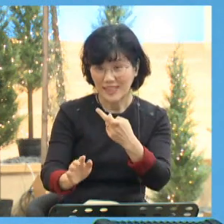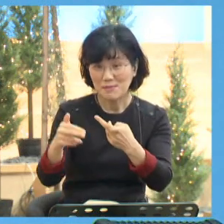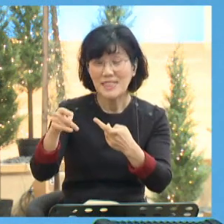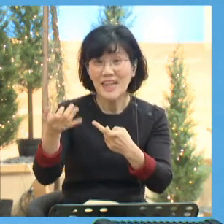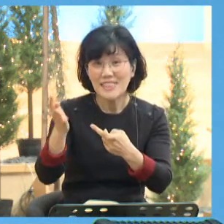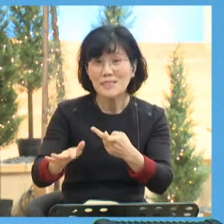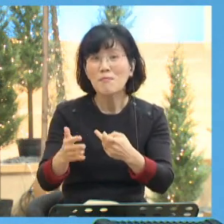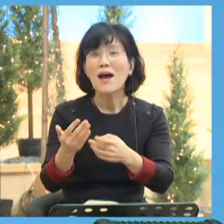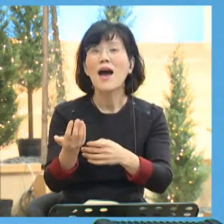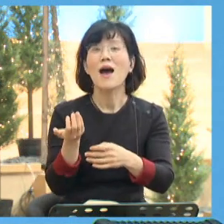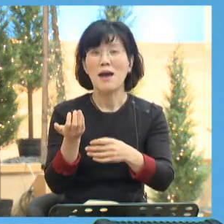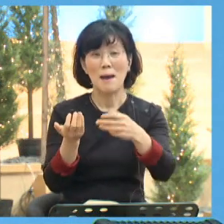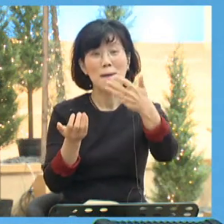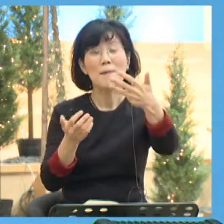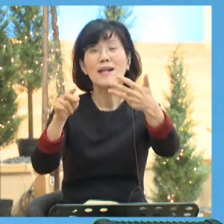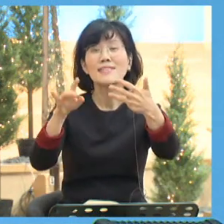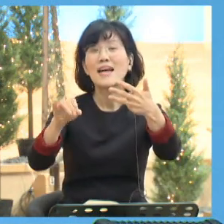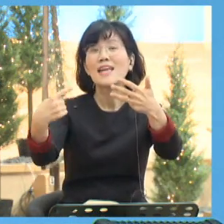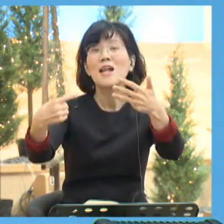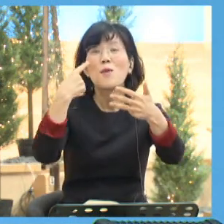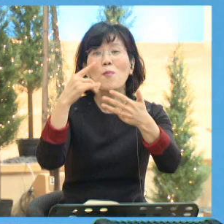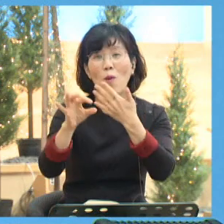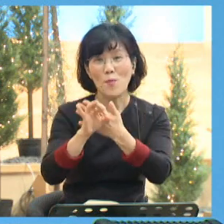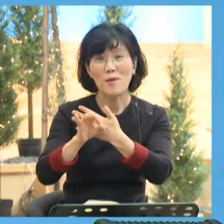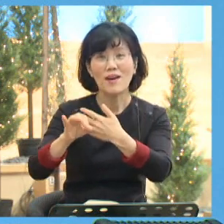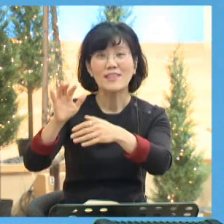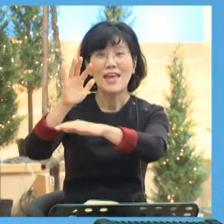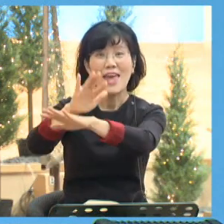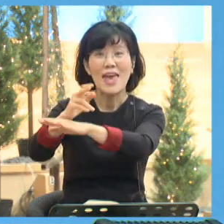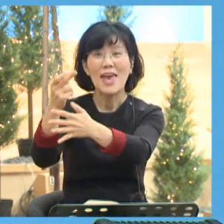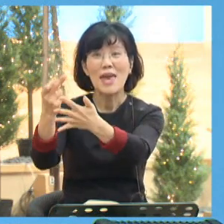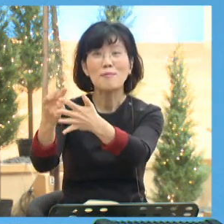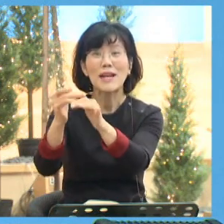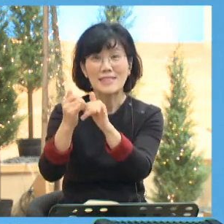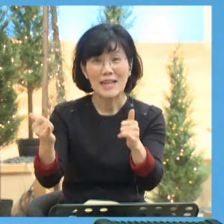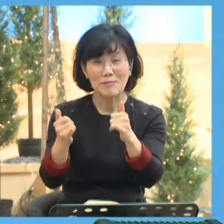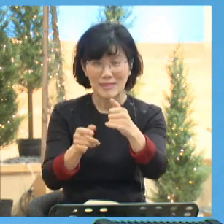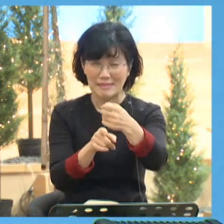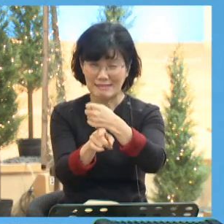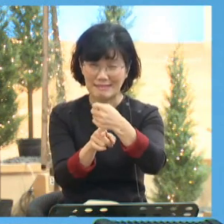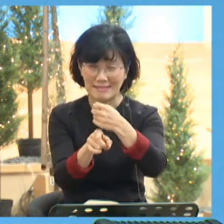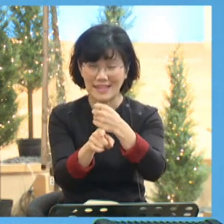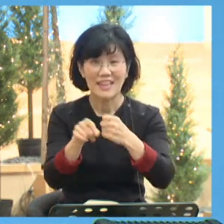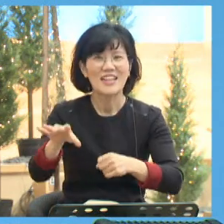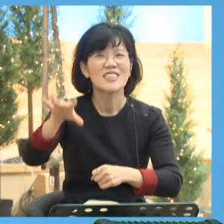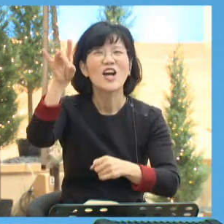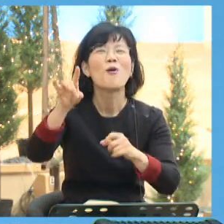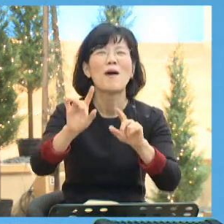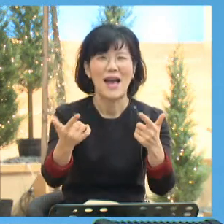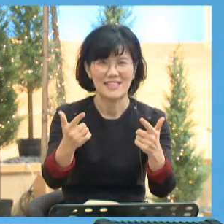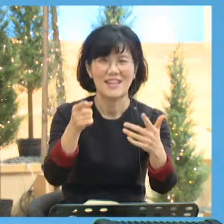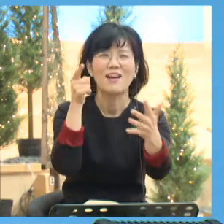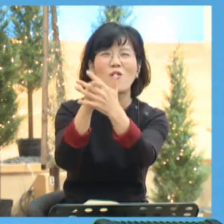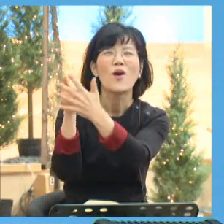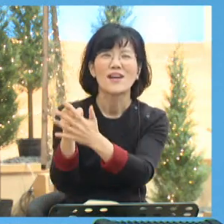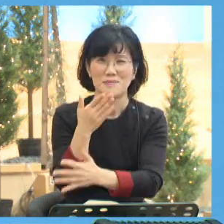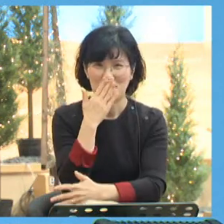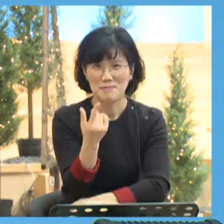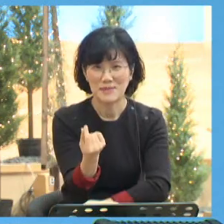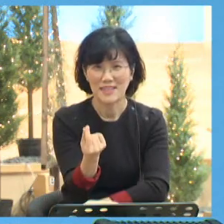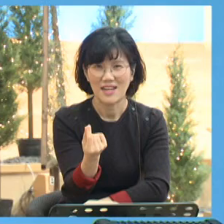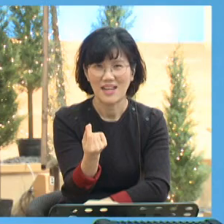팔자 에 가보면 8장 1절에 보며 에브라임 사람들이 이렇게 따지고 나선 것이 처음이 아니고 란 걸 확인하게 되어